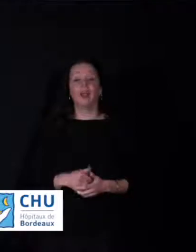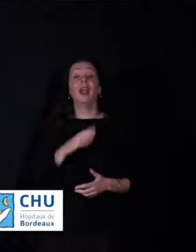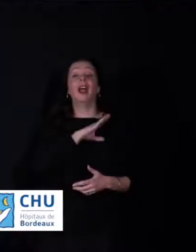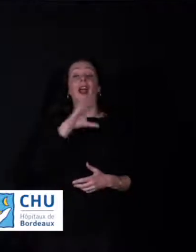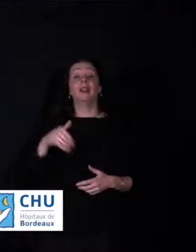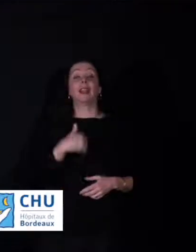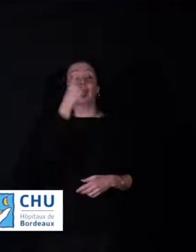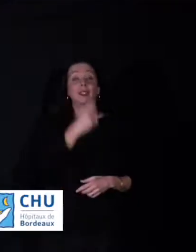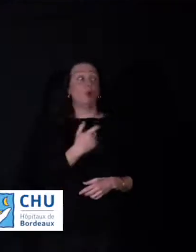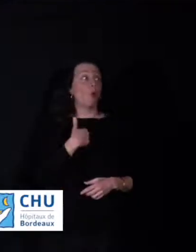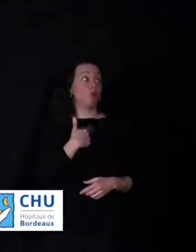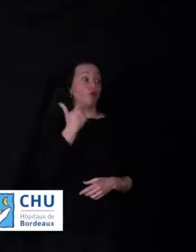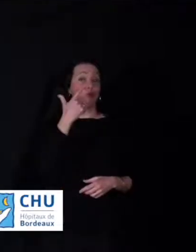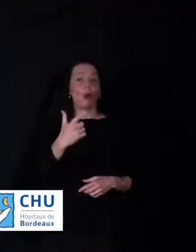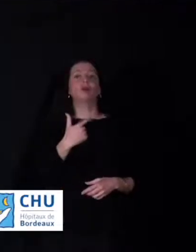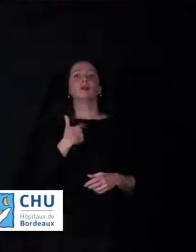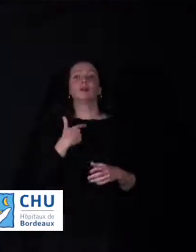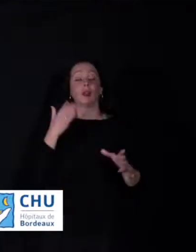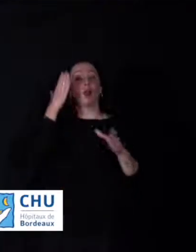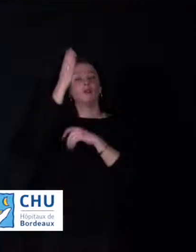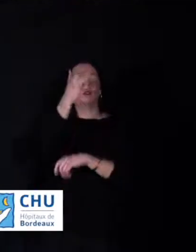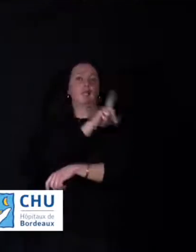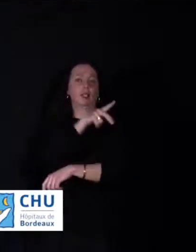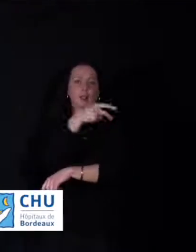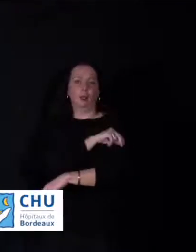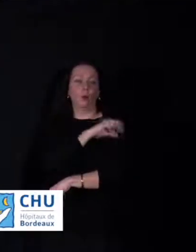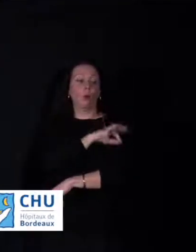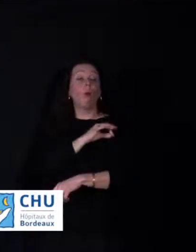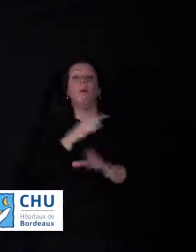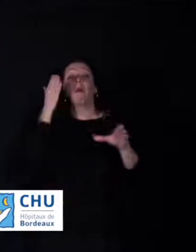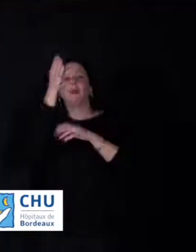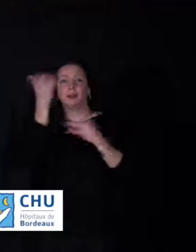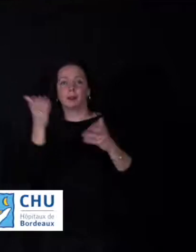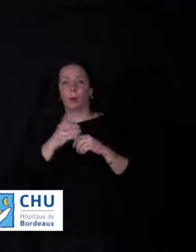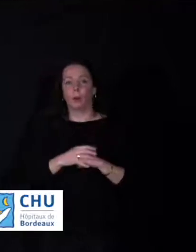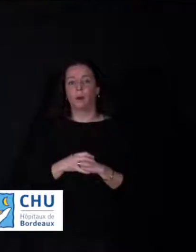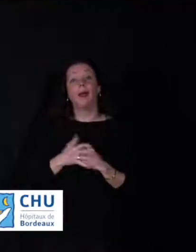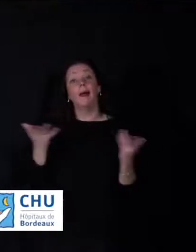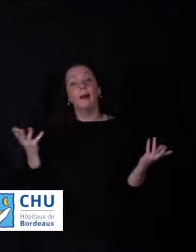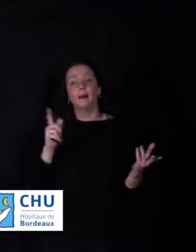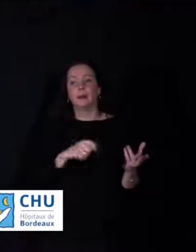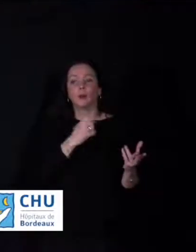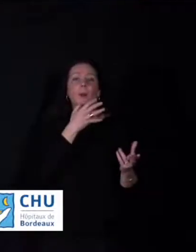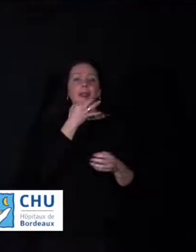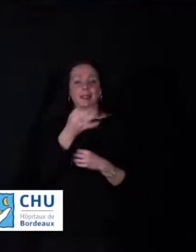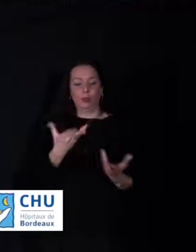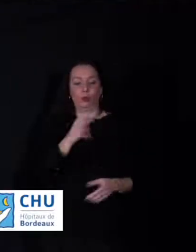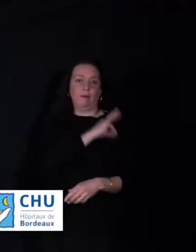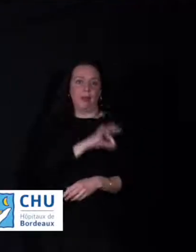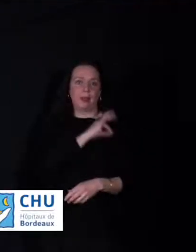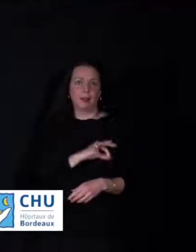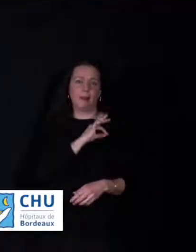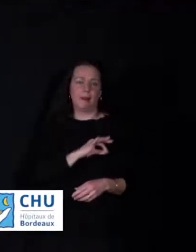Quel est l'avenir de la vaccination ? Alors bien évidemment, on ne pouvait pas parler aujourd'hui de vaccin sans parler